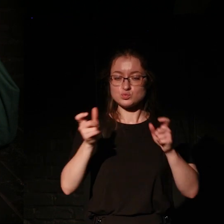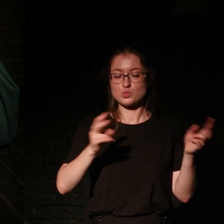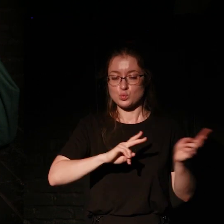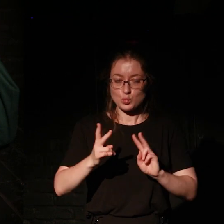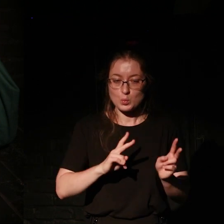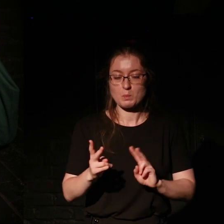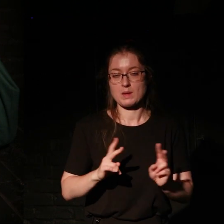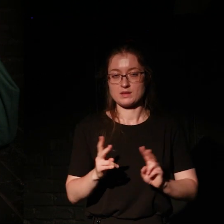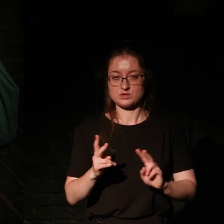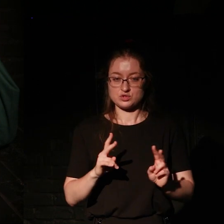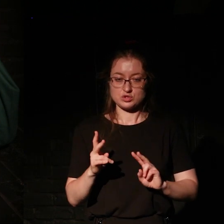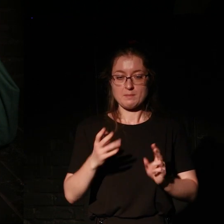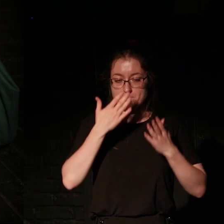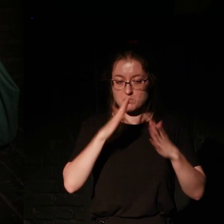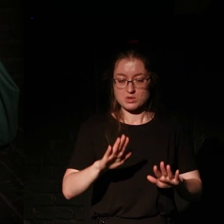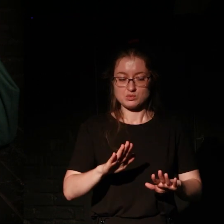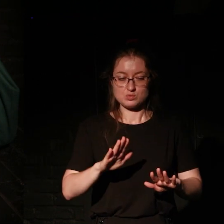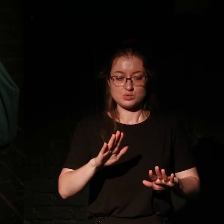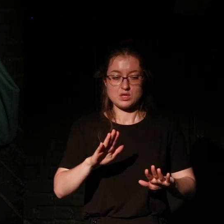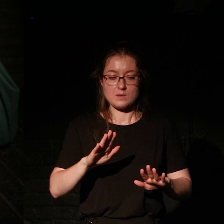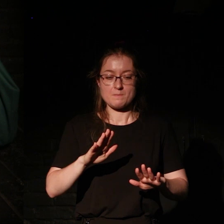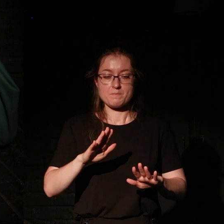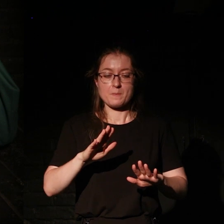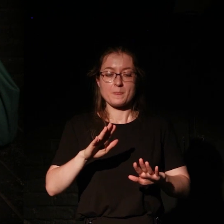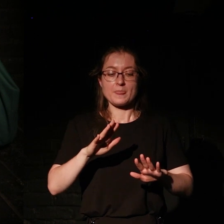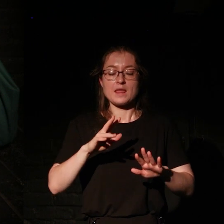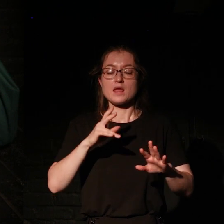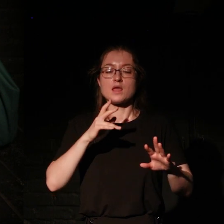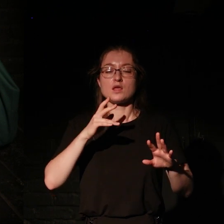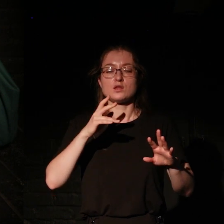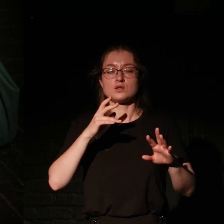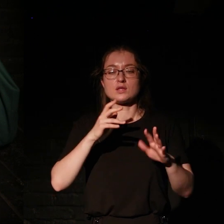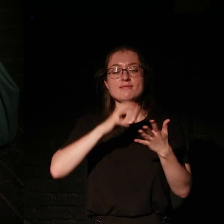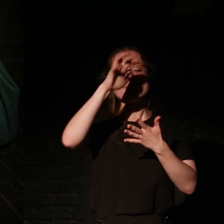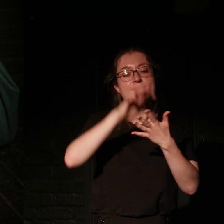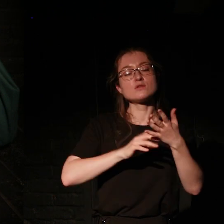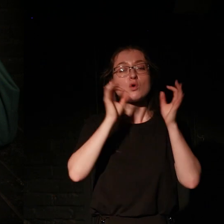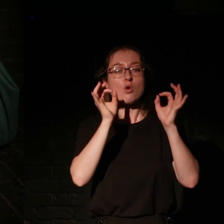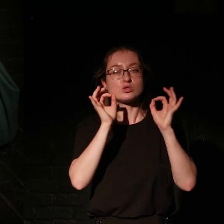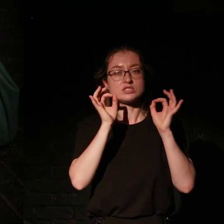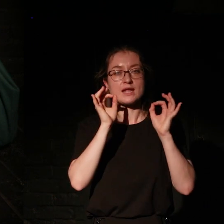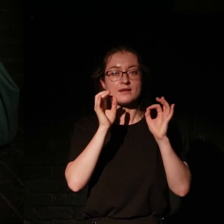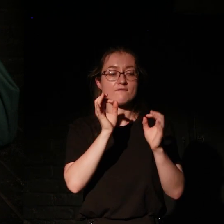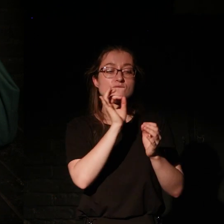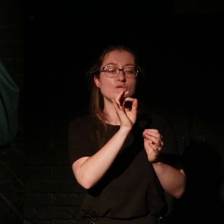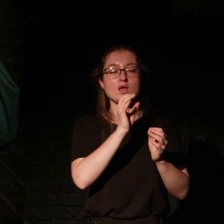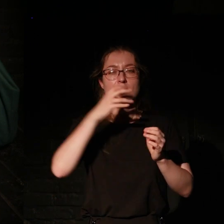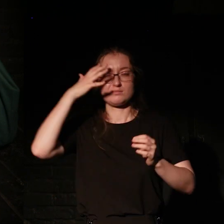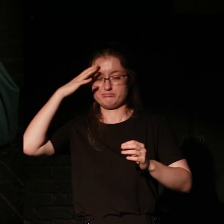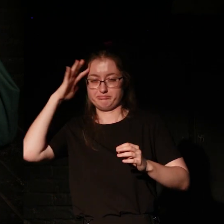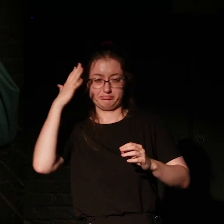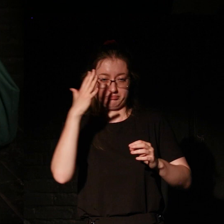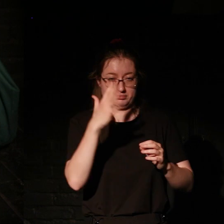odzwierciedla różnorodność stylistyczną tekstu oryginalnego. Bo czasami mamy właśnie do czynienia z czymś takim,